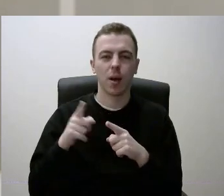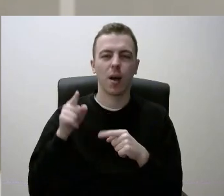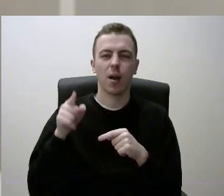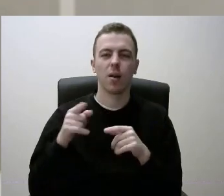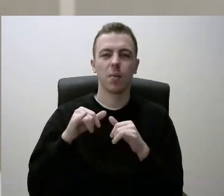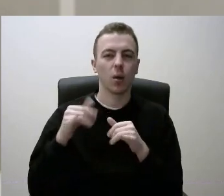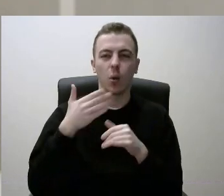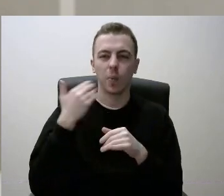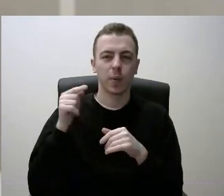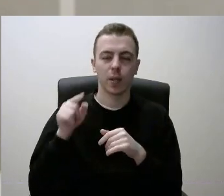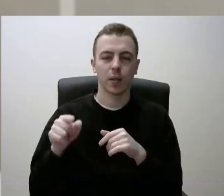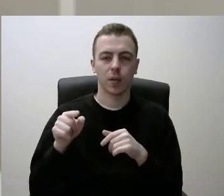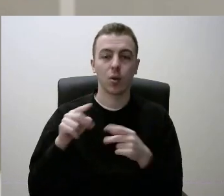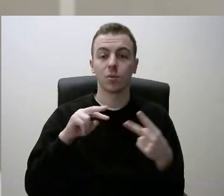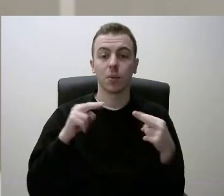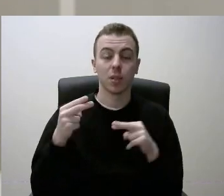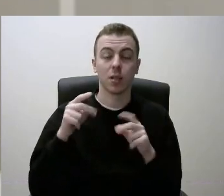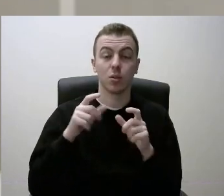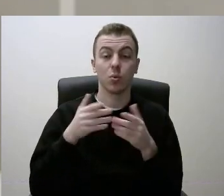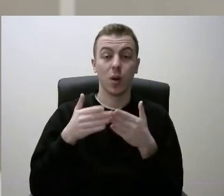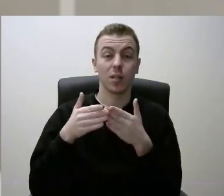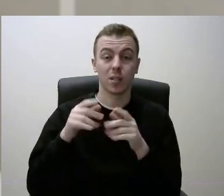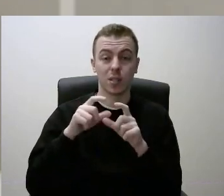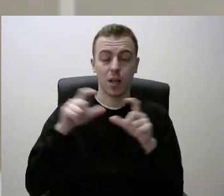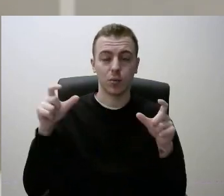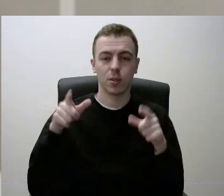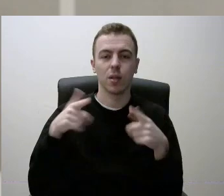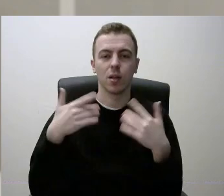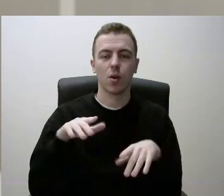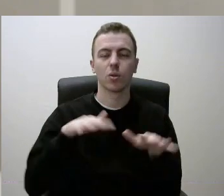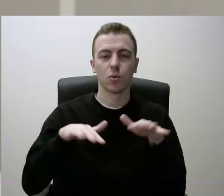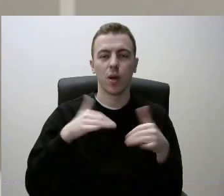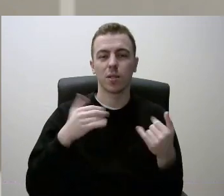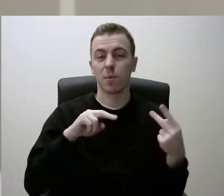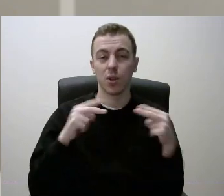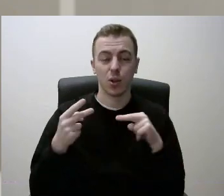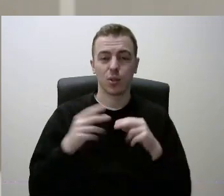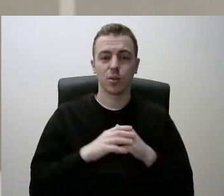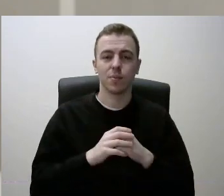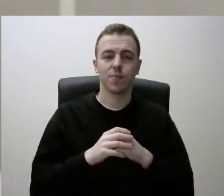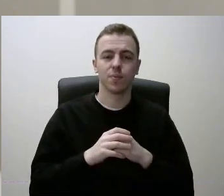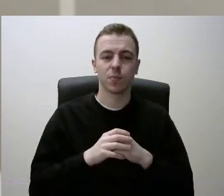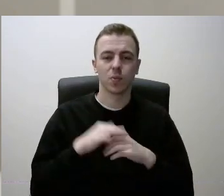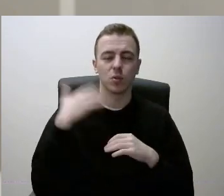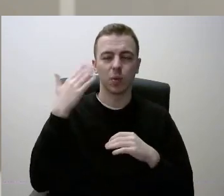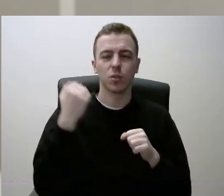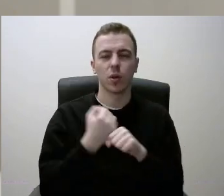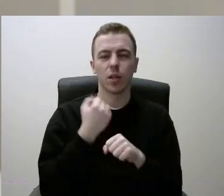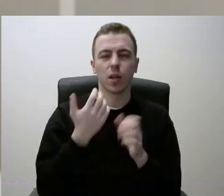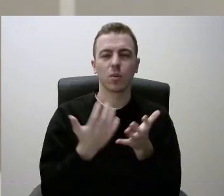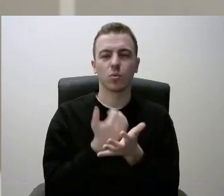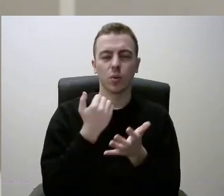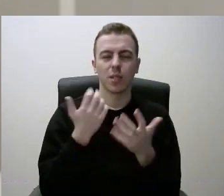nors pasikeitus uosto statusui, tapus akcinė bendrovė, šita situacija keičiasi. Aš manyčiau, kad reikėtų vis tik rasti